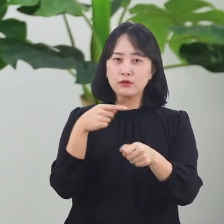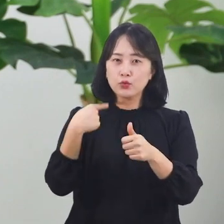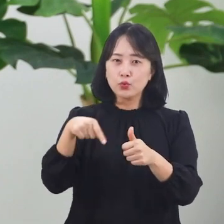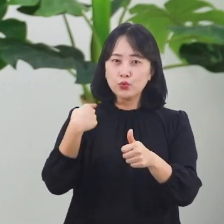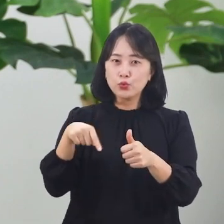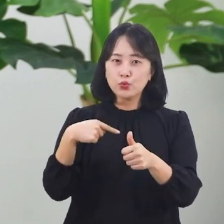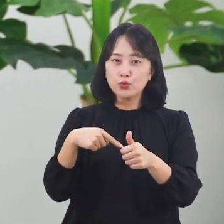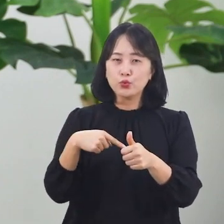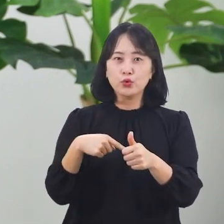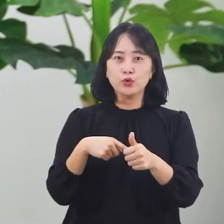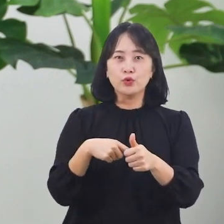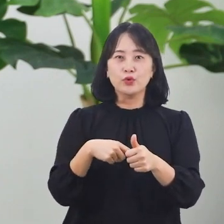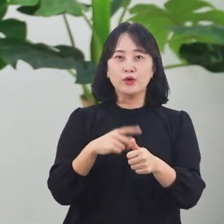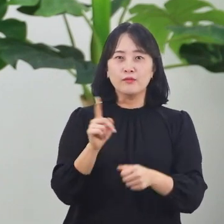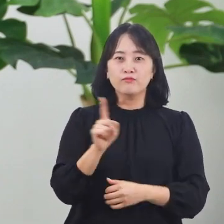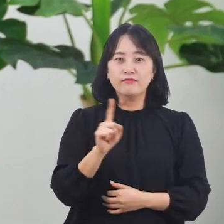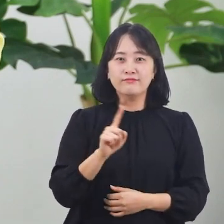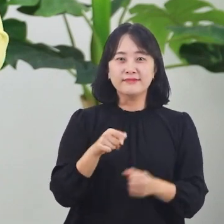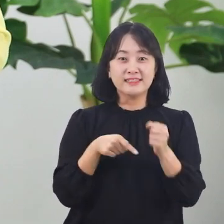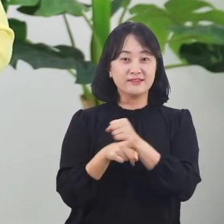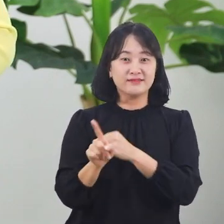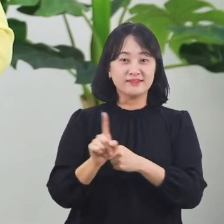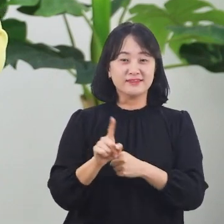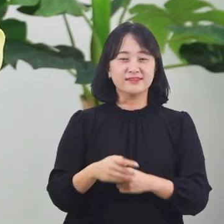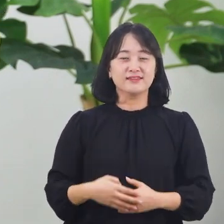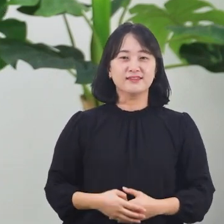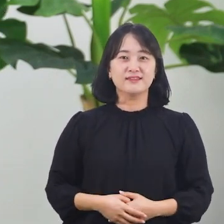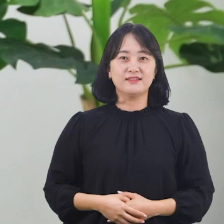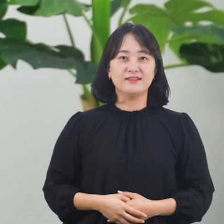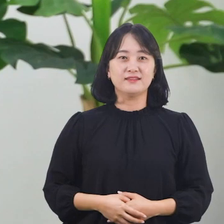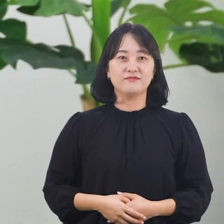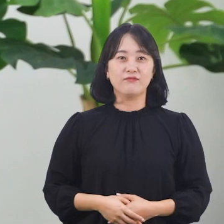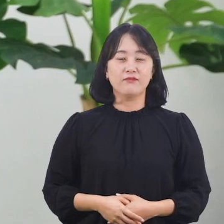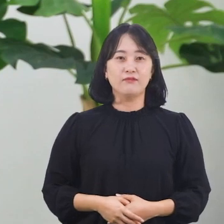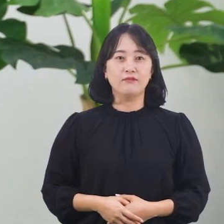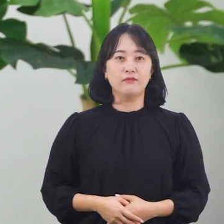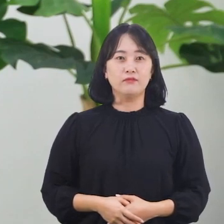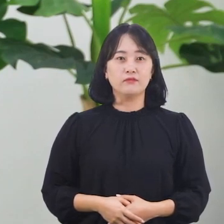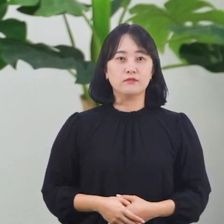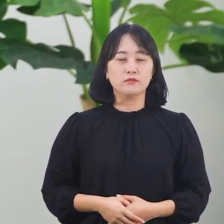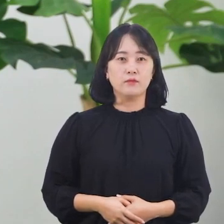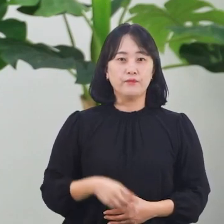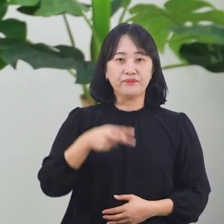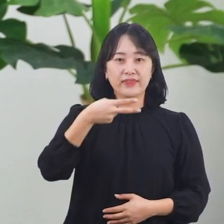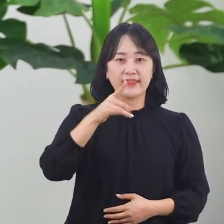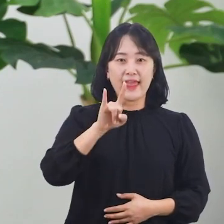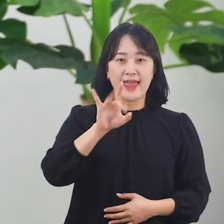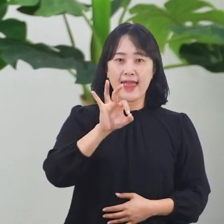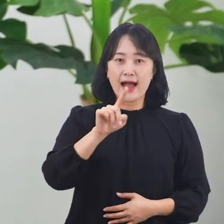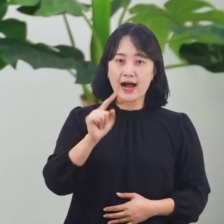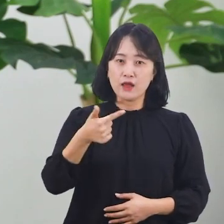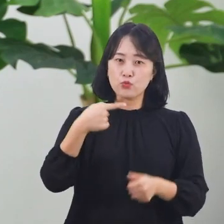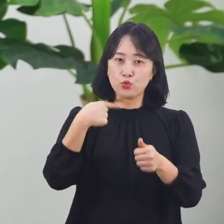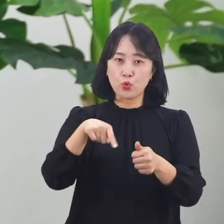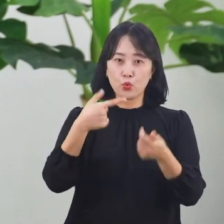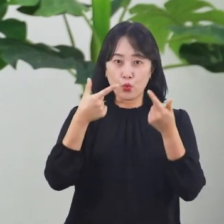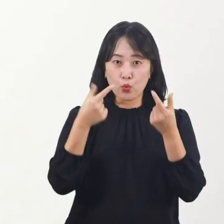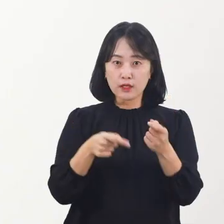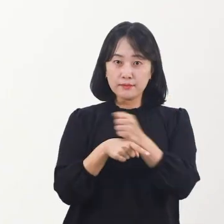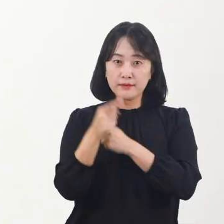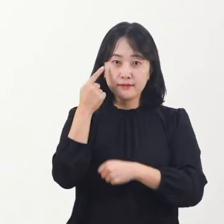이 특수교육이 무엇인지 먼저 짚고 넘어가야 할 것 같습니다. 대안교육과 비슷한